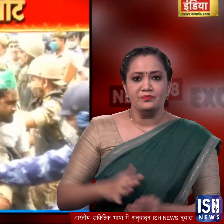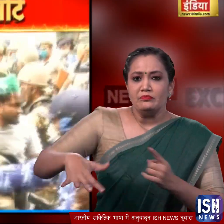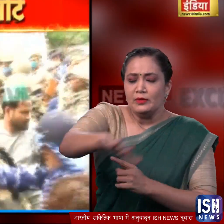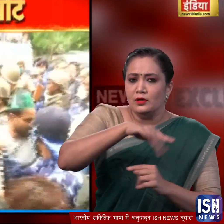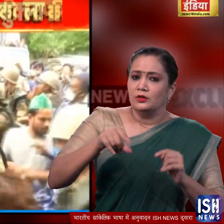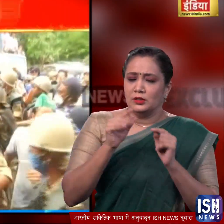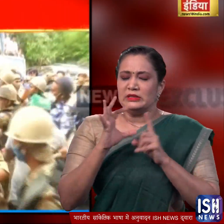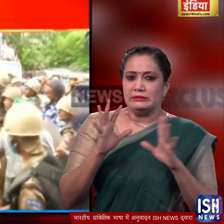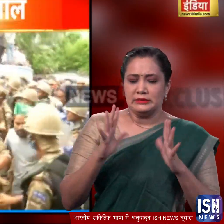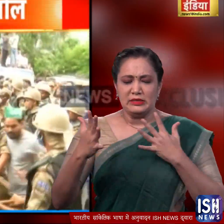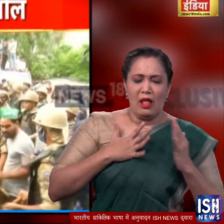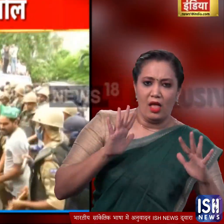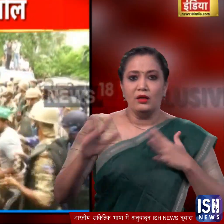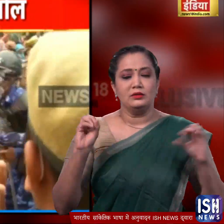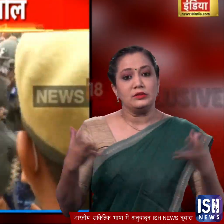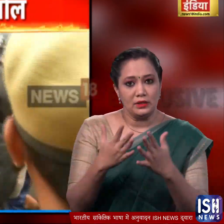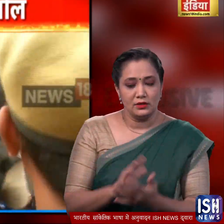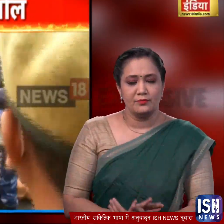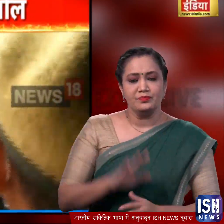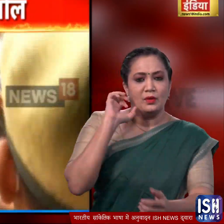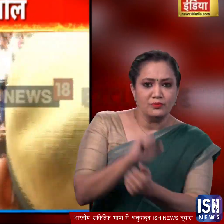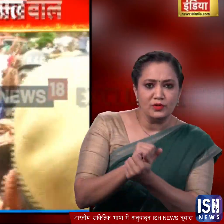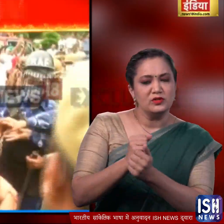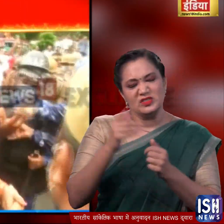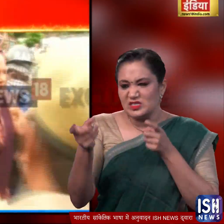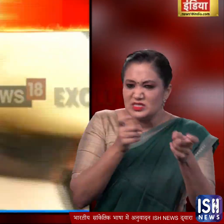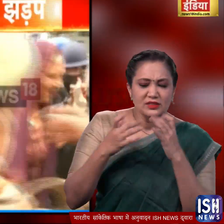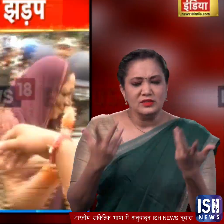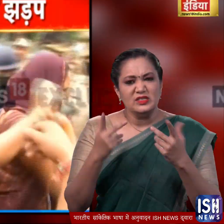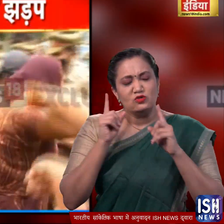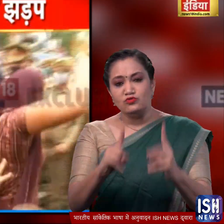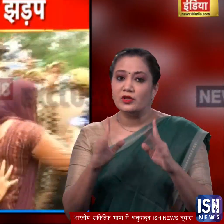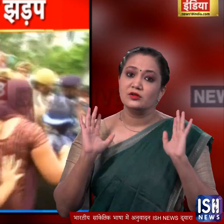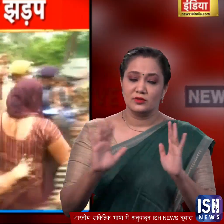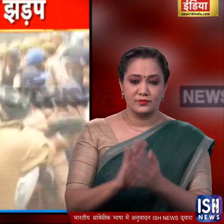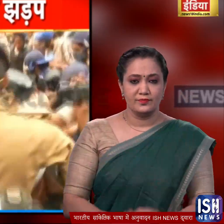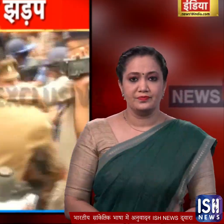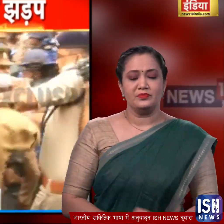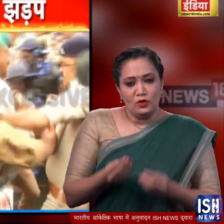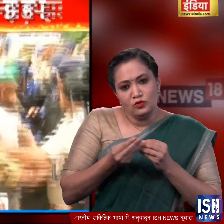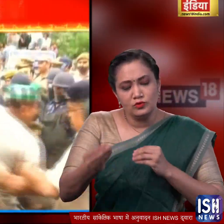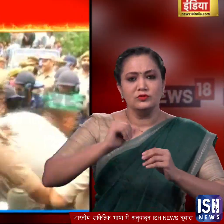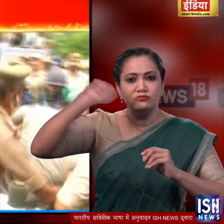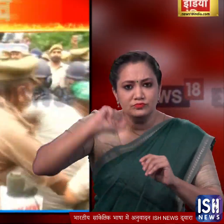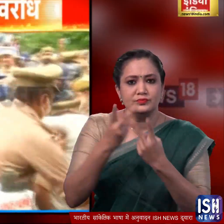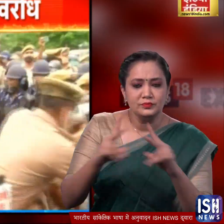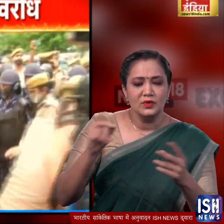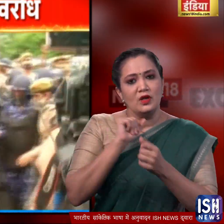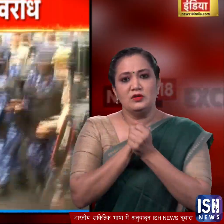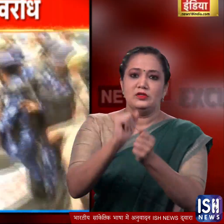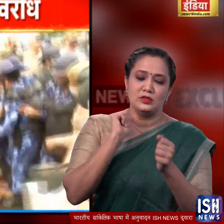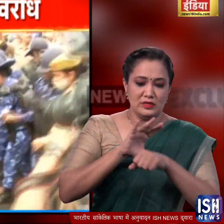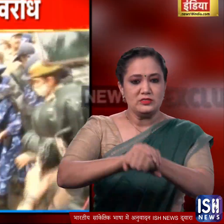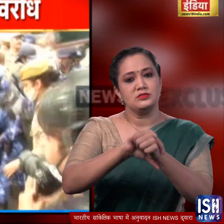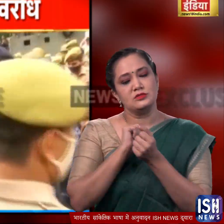का माहौल गर्मा गया और धक्का मुक्की शुरू हो गई। लिहाजा पुलिस को इन लोगों पर काबू पाने के लिए सख्त रुख अपनाना पड़ा और जल्द ही कई प्रदर्शनकारियों को